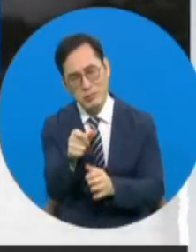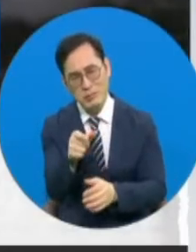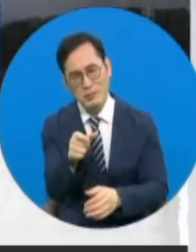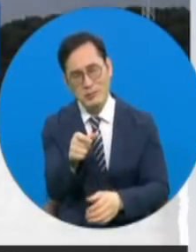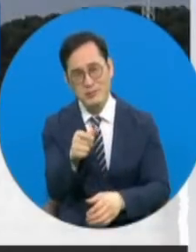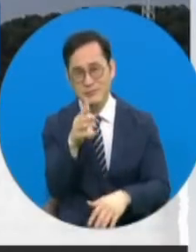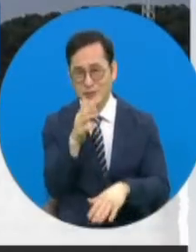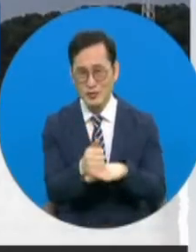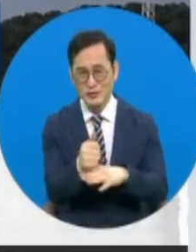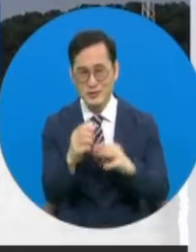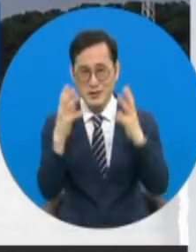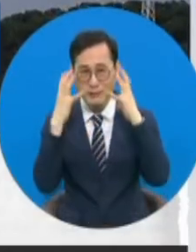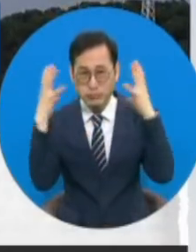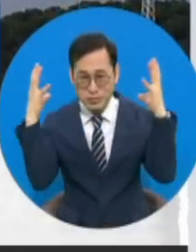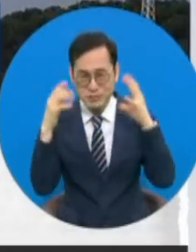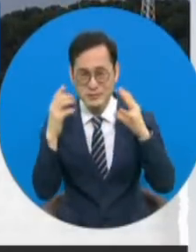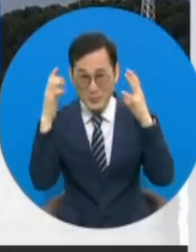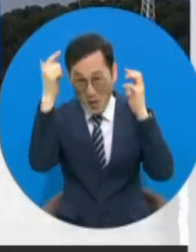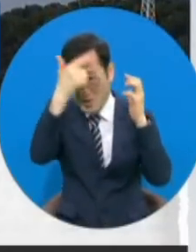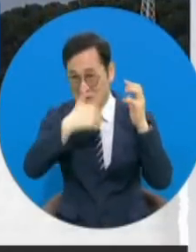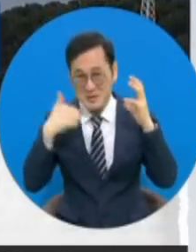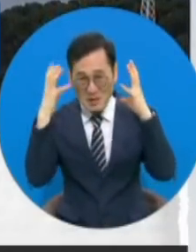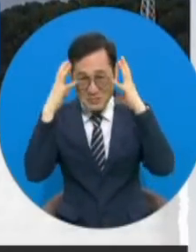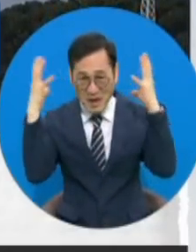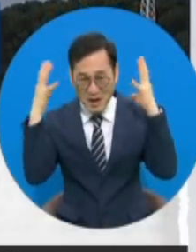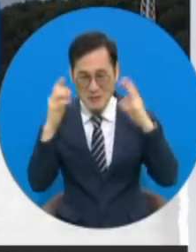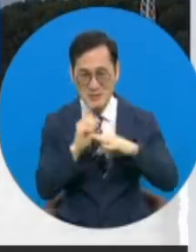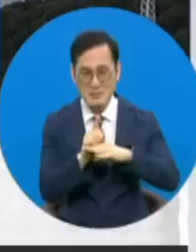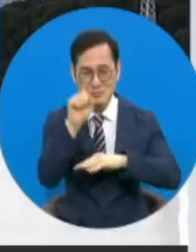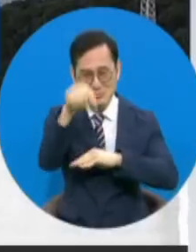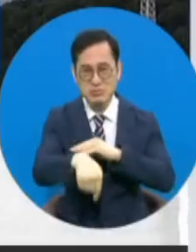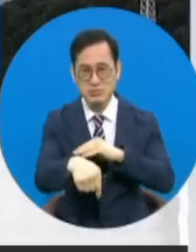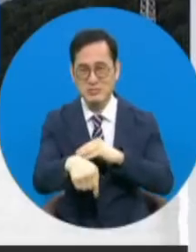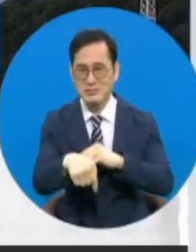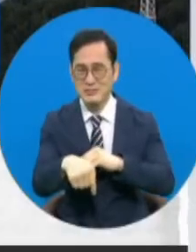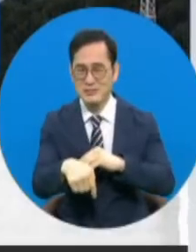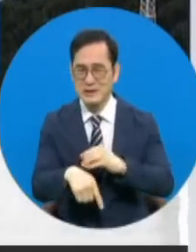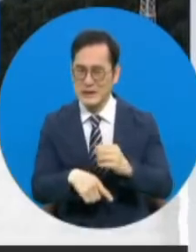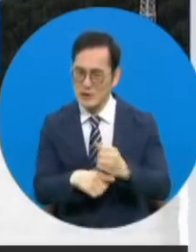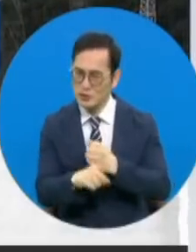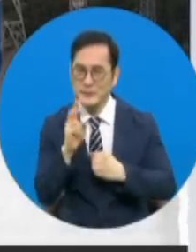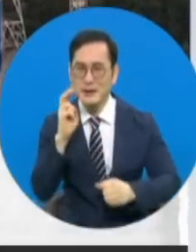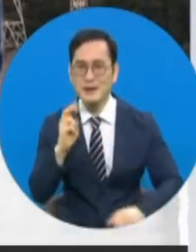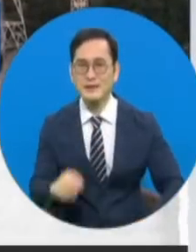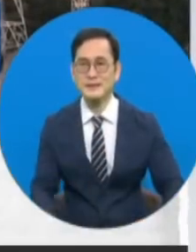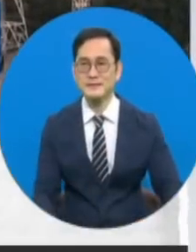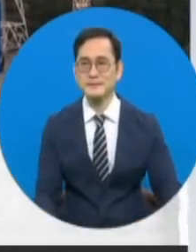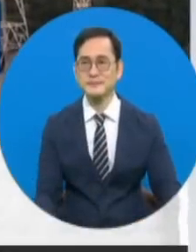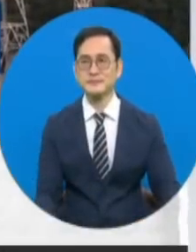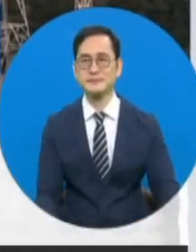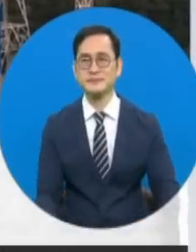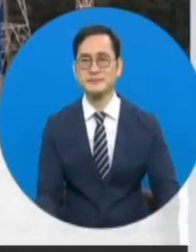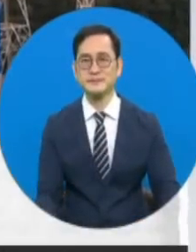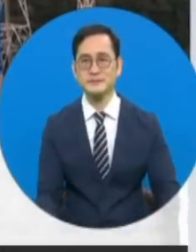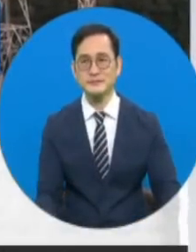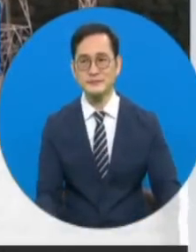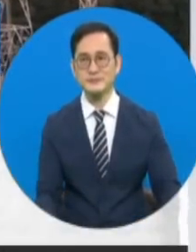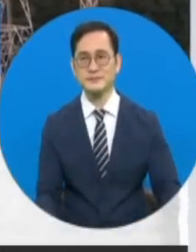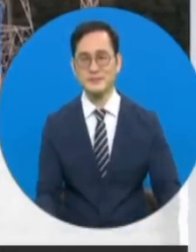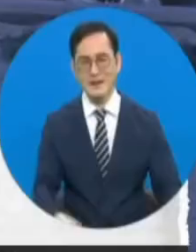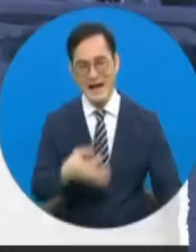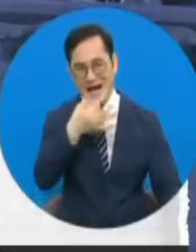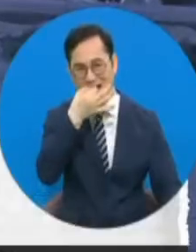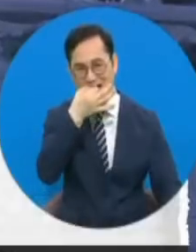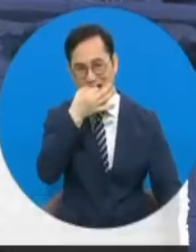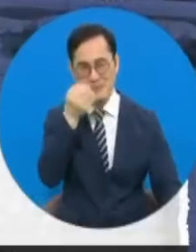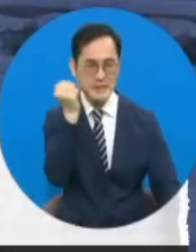그 발사체 실패한 거에 일부 원인이 되지 않았을까 일단 추측은 해 봅니다 그렇군요 북한이 무언가 좀 위성을 여러 개 나오려는 욕심을